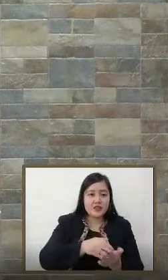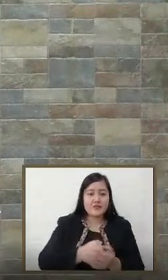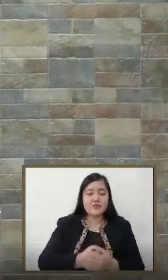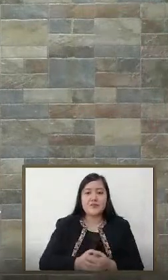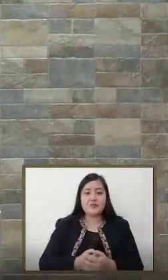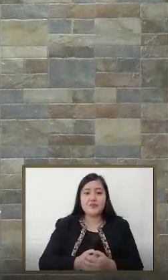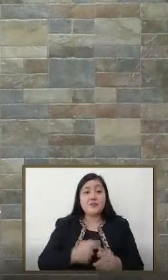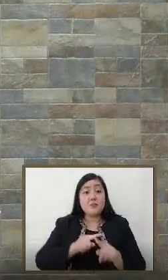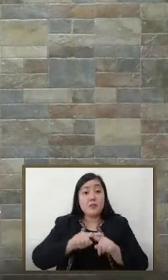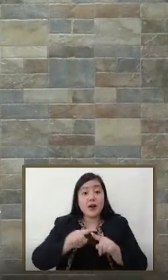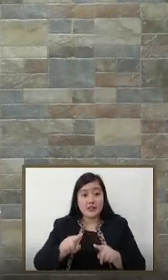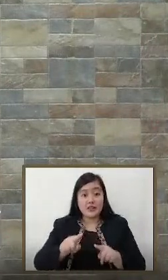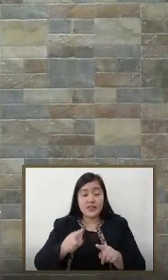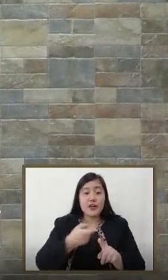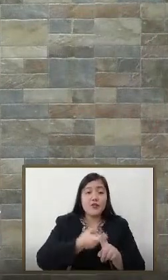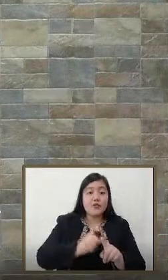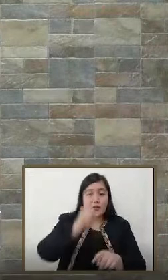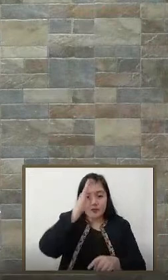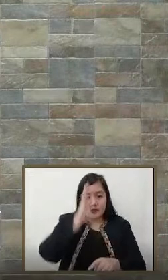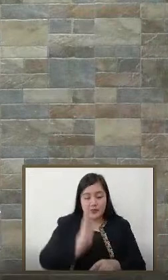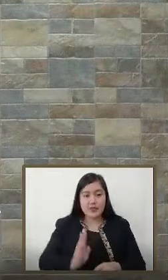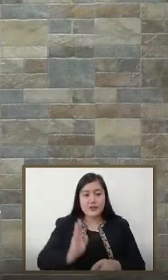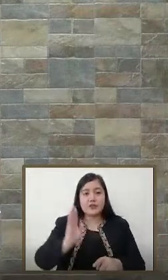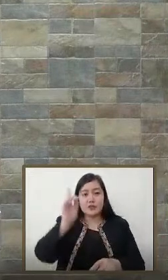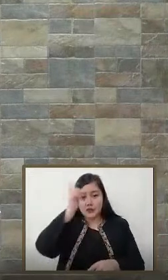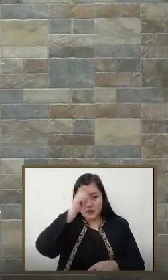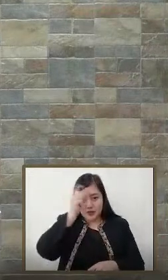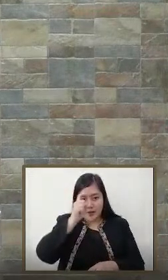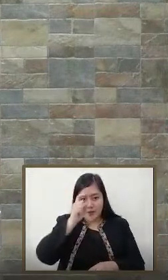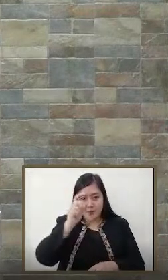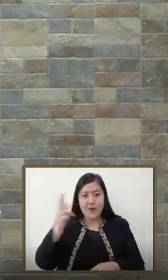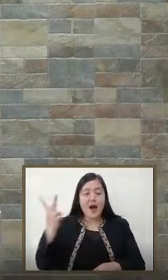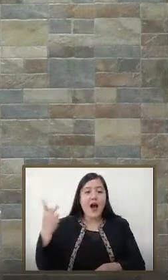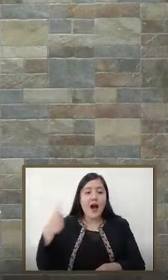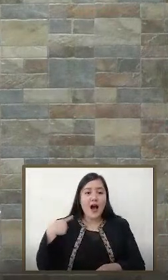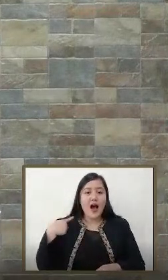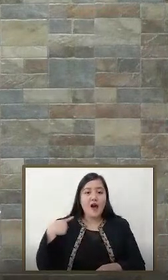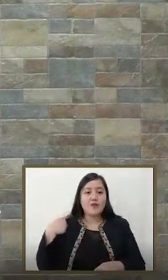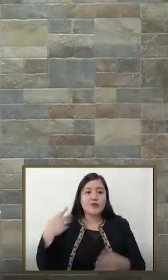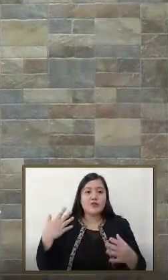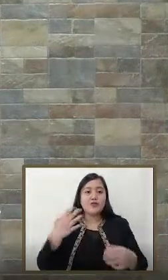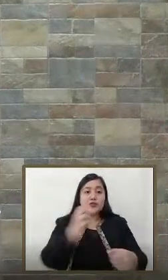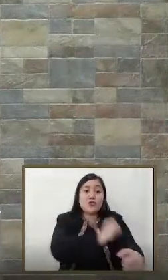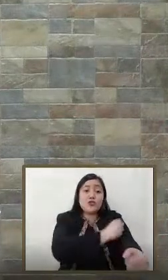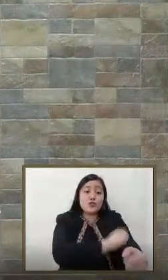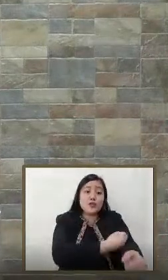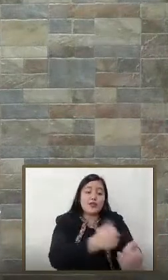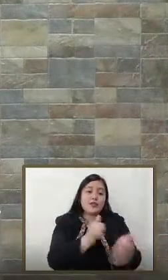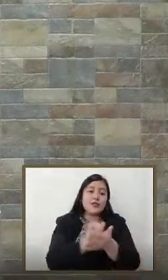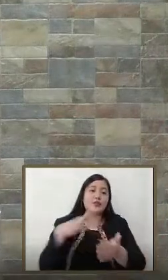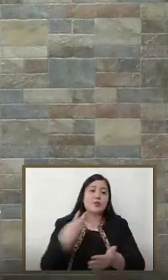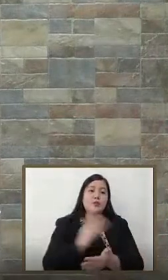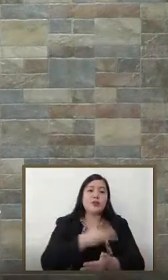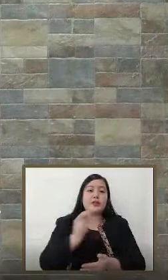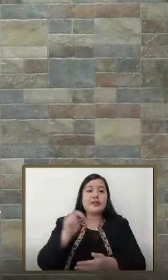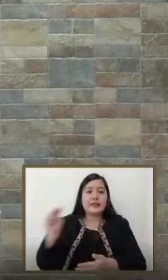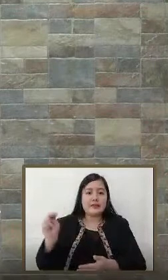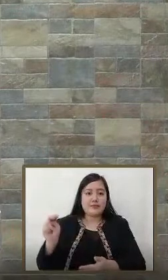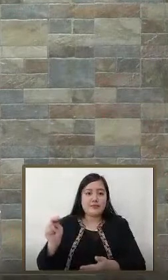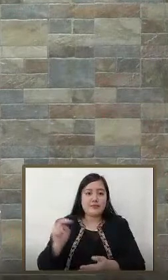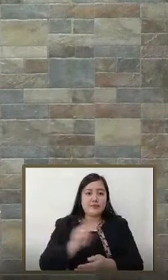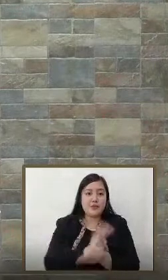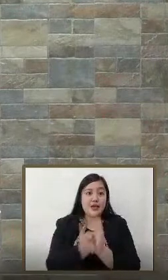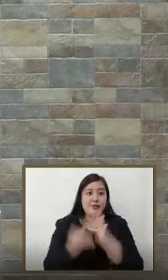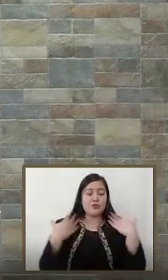from God, nandun yung tibay natin bilang isang Kristiyano. Bilang